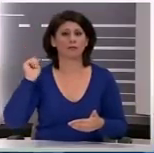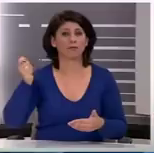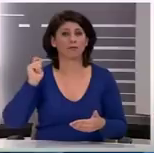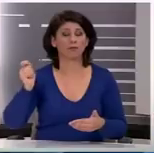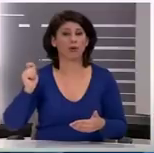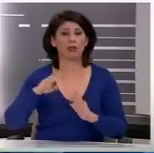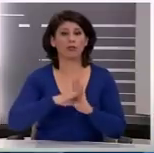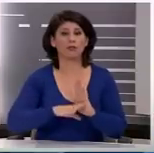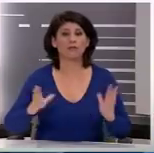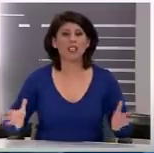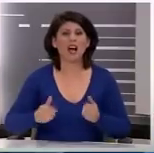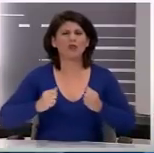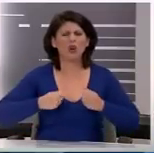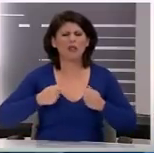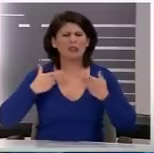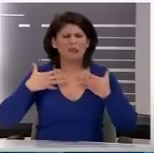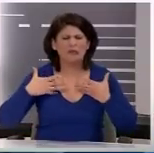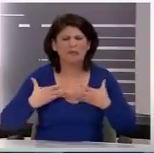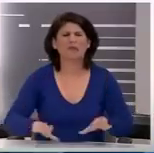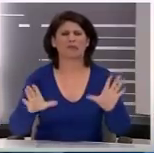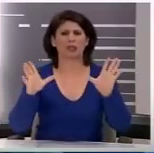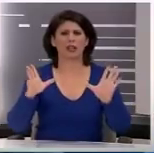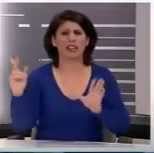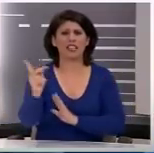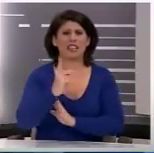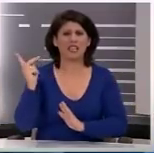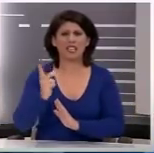να διασωθεί από αυτόν τον οχετό κοινωνικής χολέρας